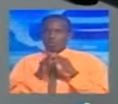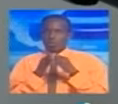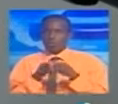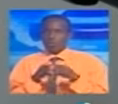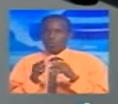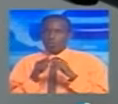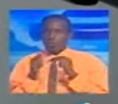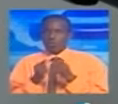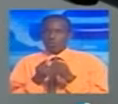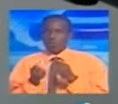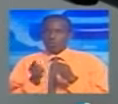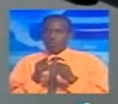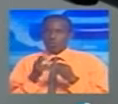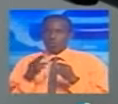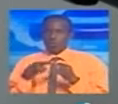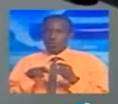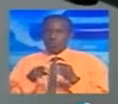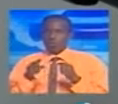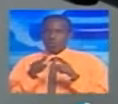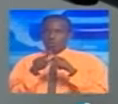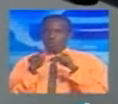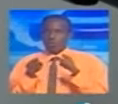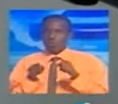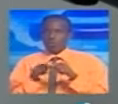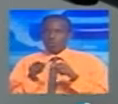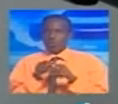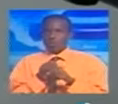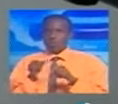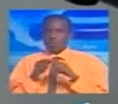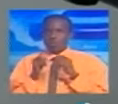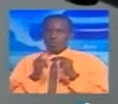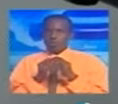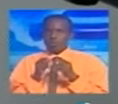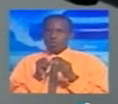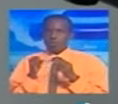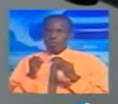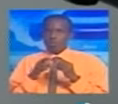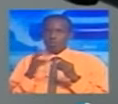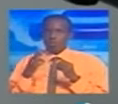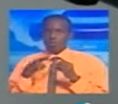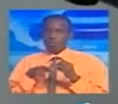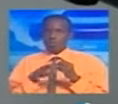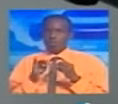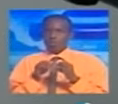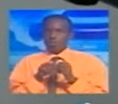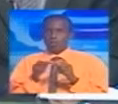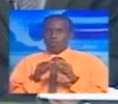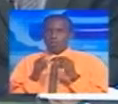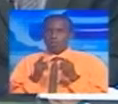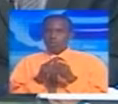aussi de venir avec leur carte d'assurance maladie, ce qui leur permettra d'avoir un examen presque 10 ans